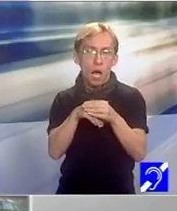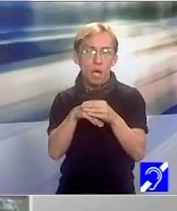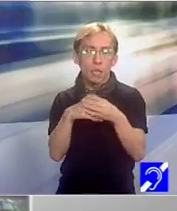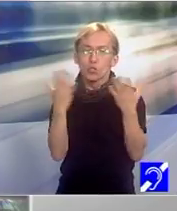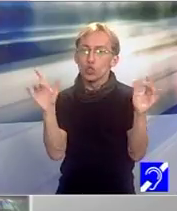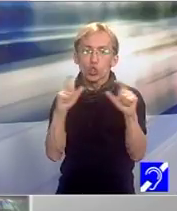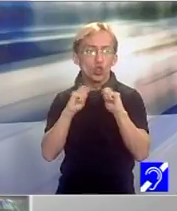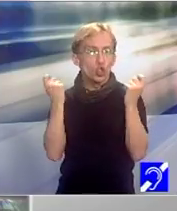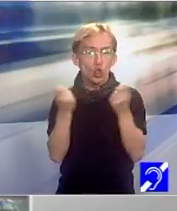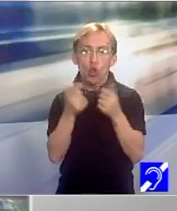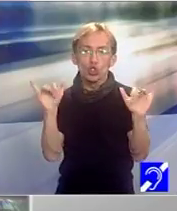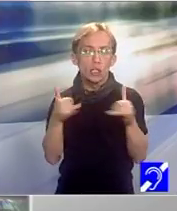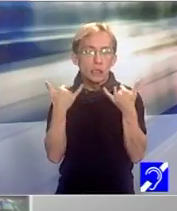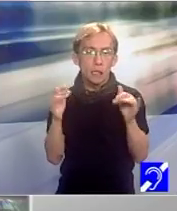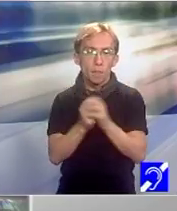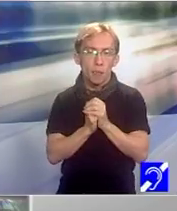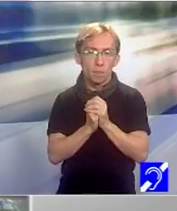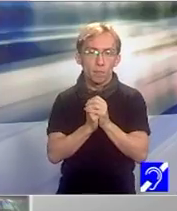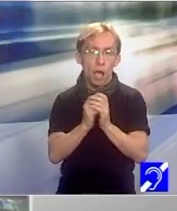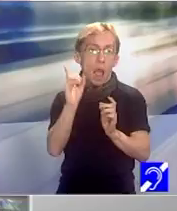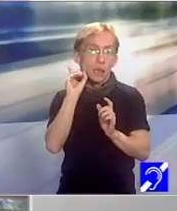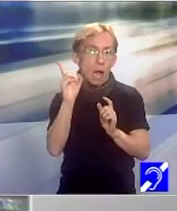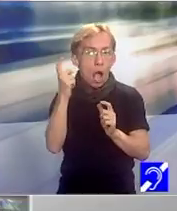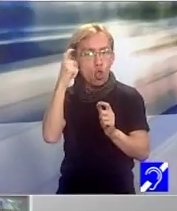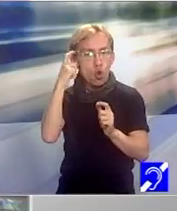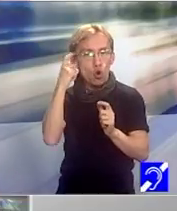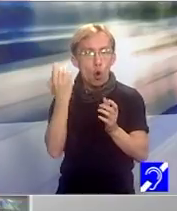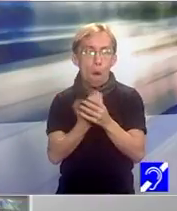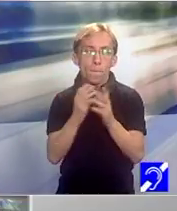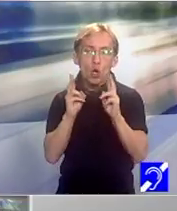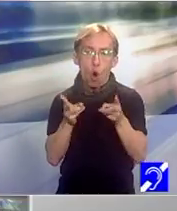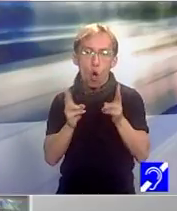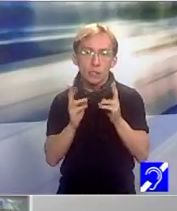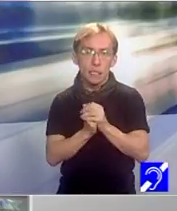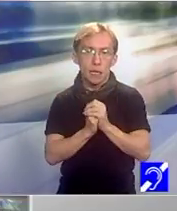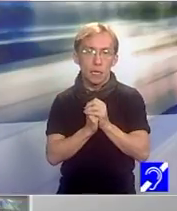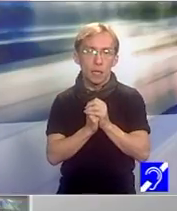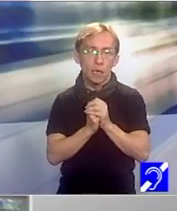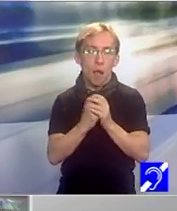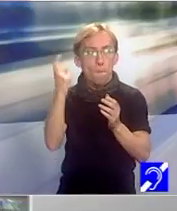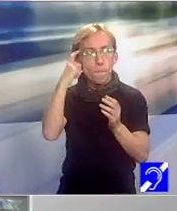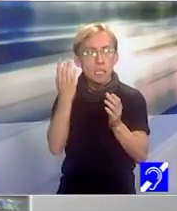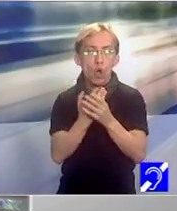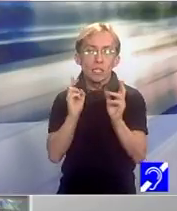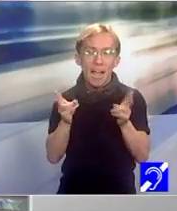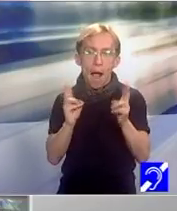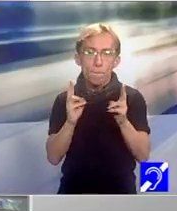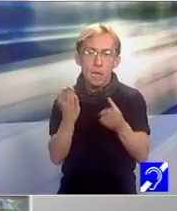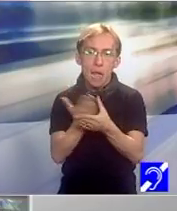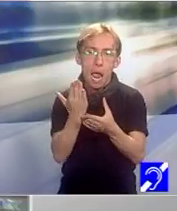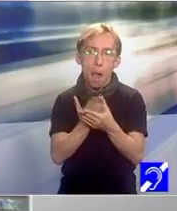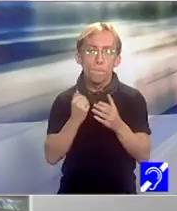ce se întâmplă. Asta poate presupune consiliere, poate presupune psihoterapie, poate că uneori nu e nevoie de psihoterapie, ci doar de o discuție sau